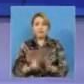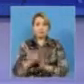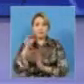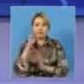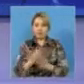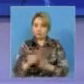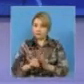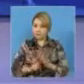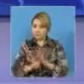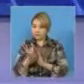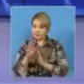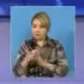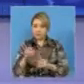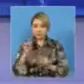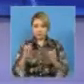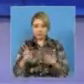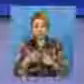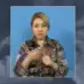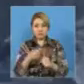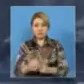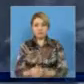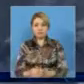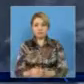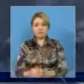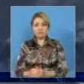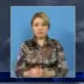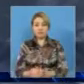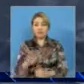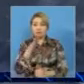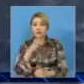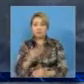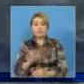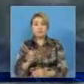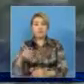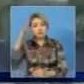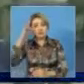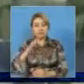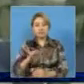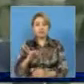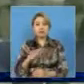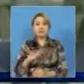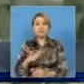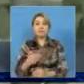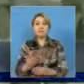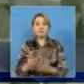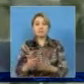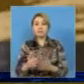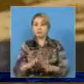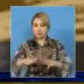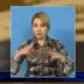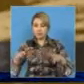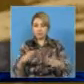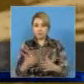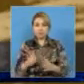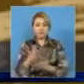тотальному восстановлению их честных имен. В свое время на территории Казахской ССР располагался один из самых крупнейших